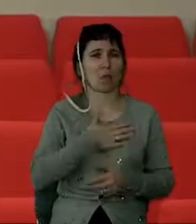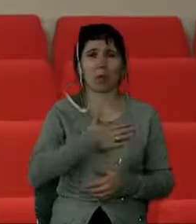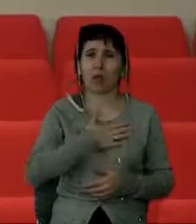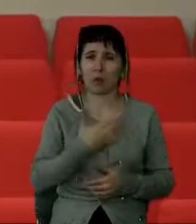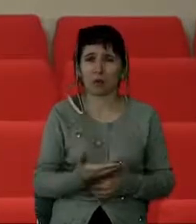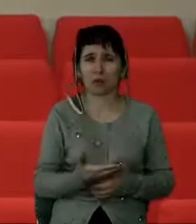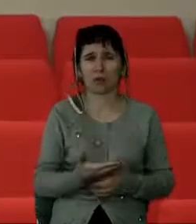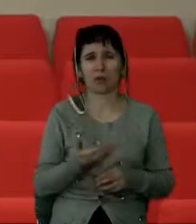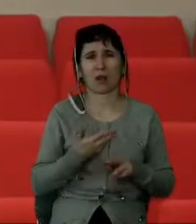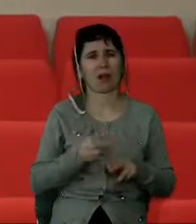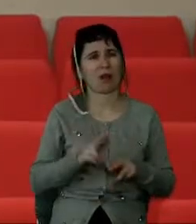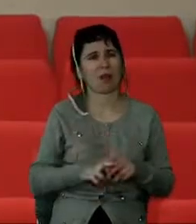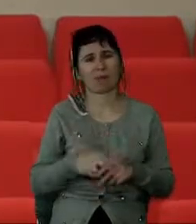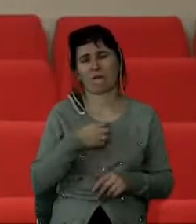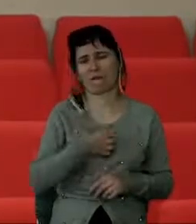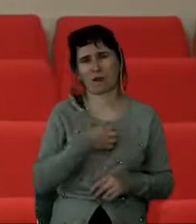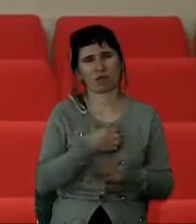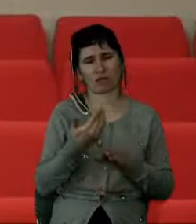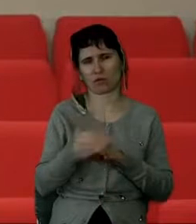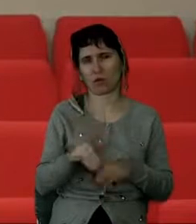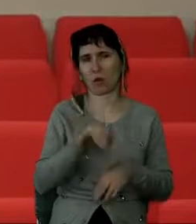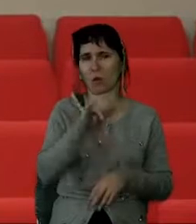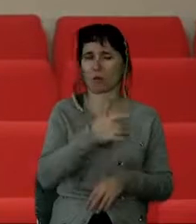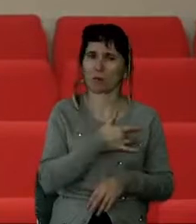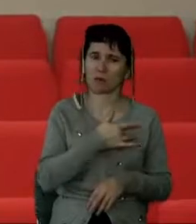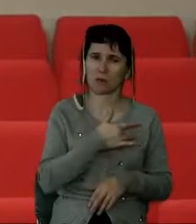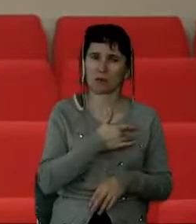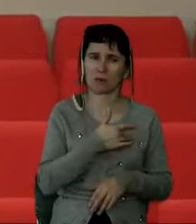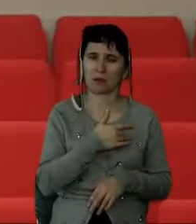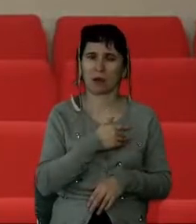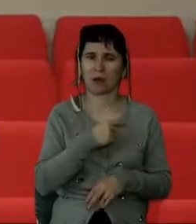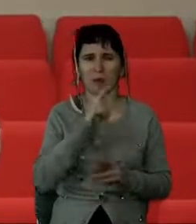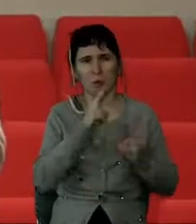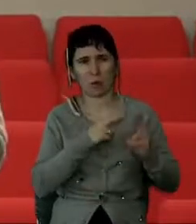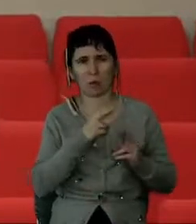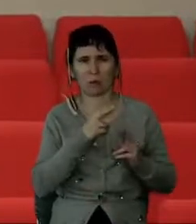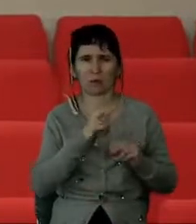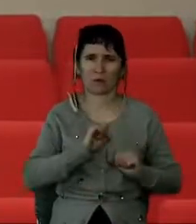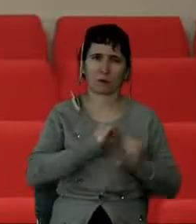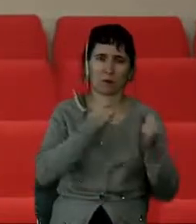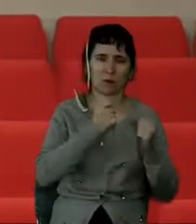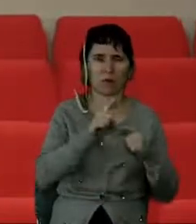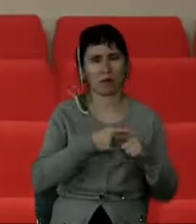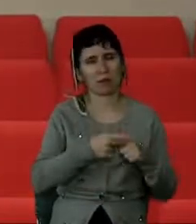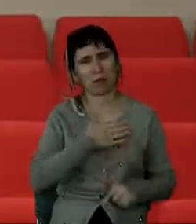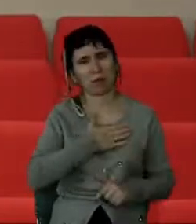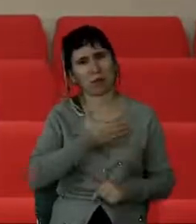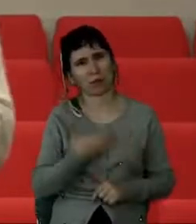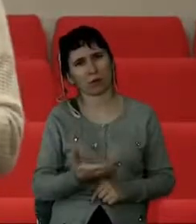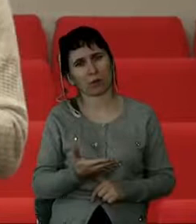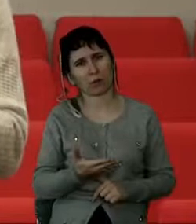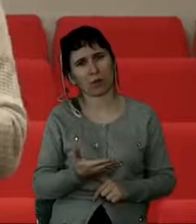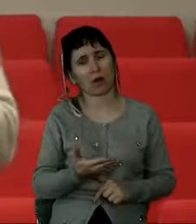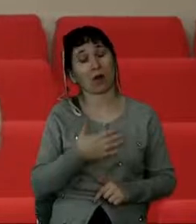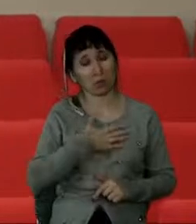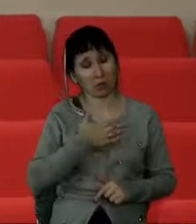приємність для Бога. Цим самим ми виконуємо Божу волю. Це щось подібне до того, що люди